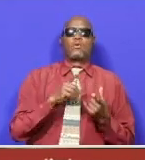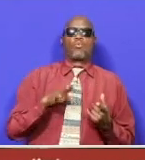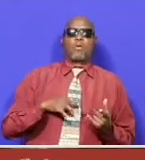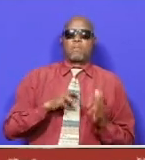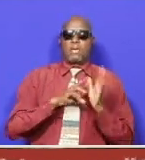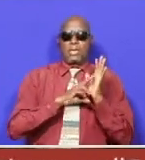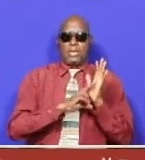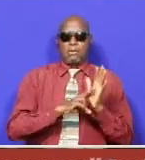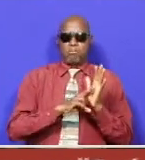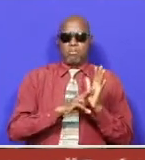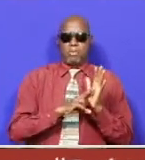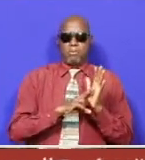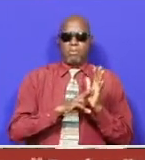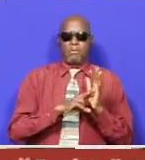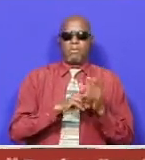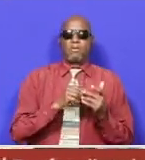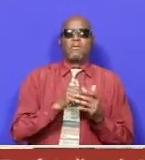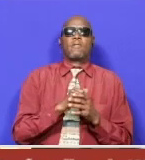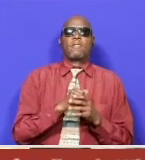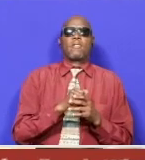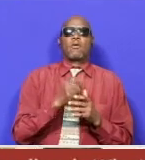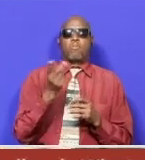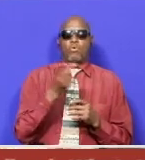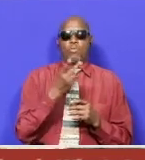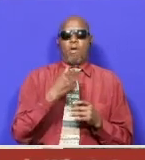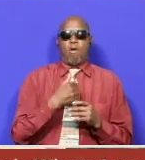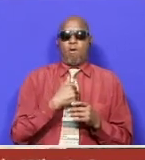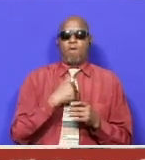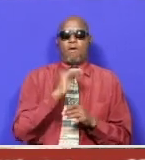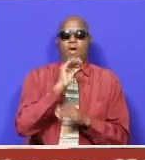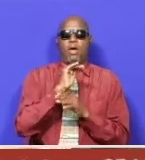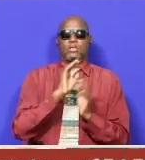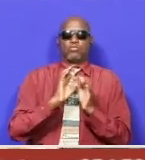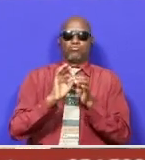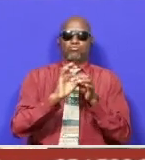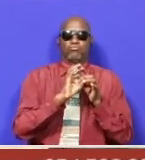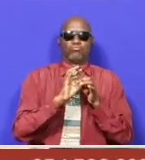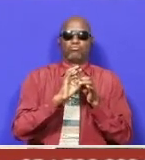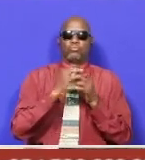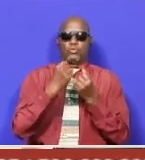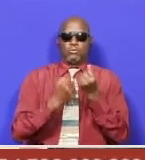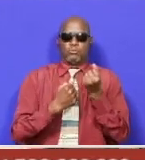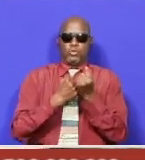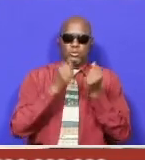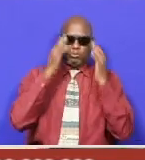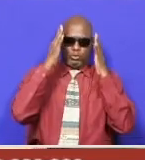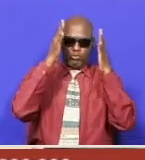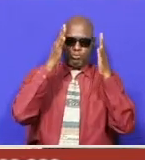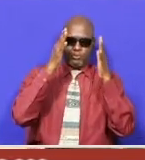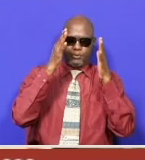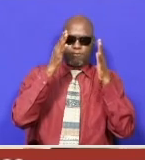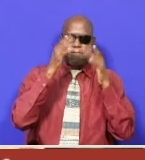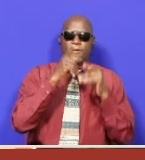representative Rael Kasiwai, both of whom have called for unified support of Bishop Lokori, stressing that peace